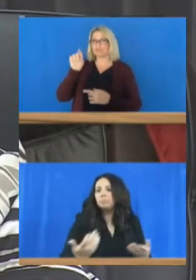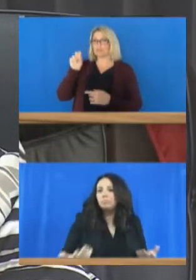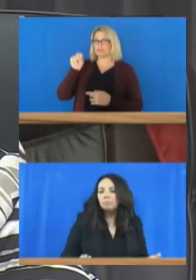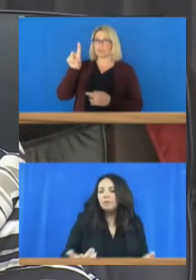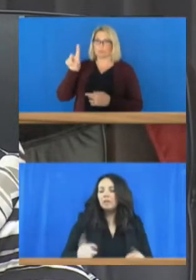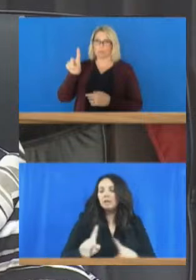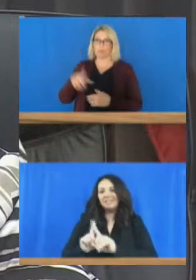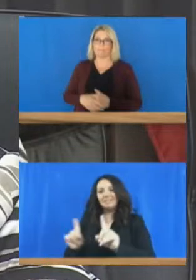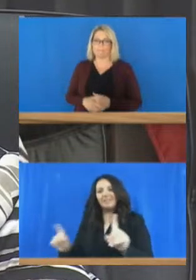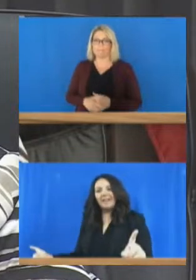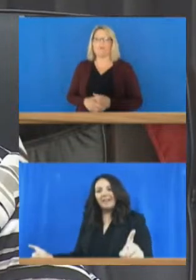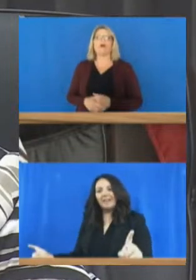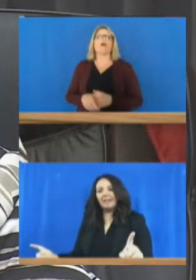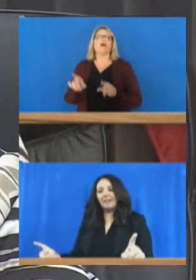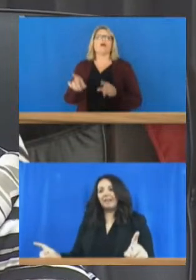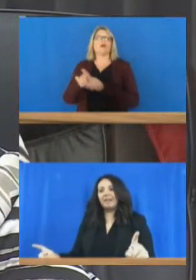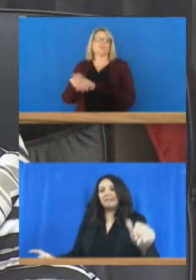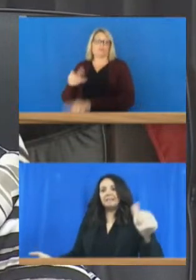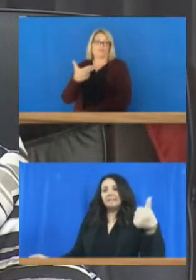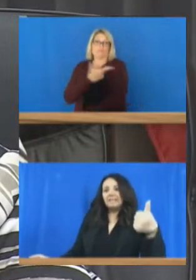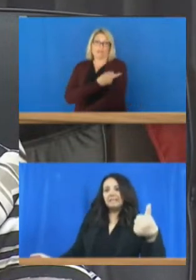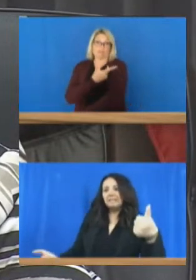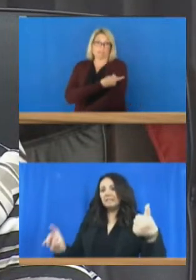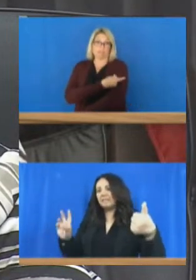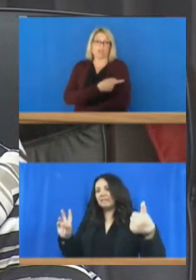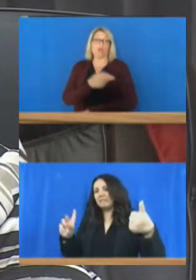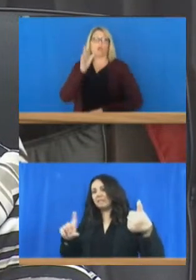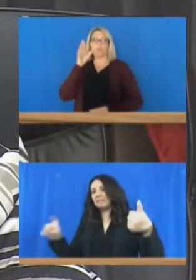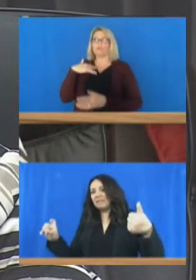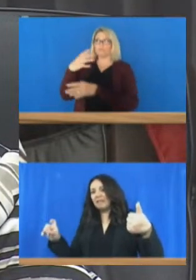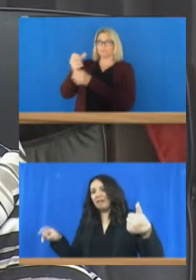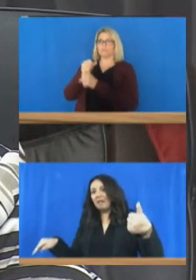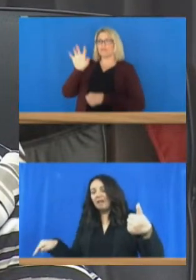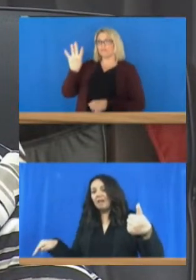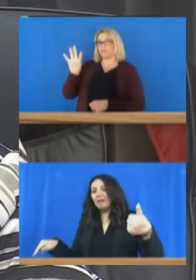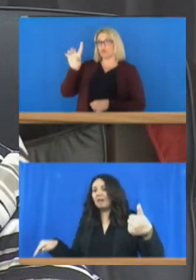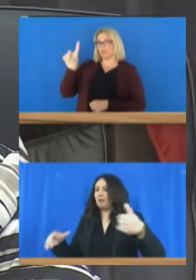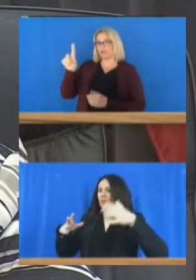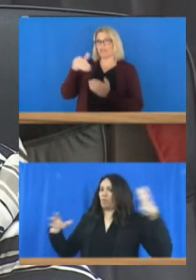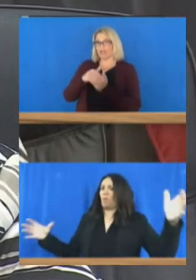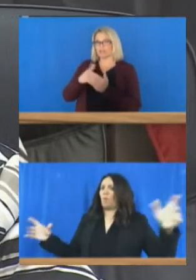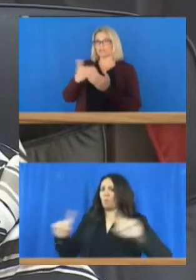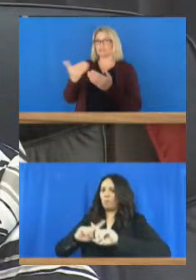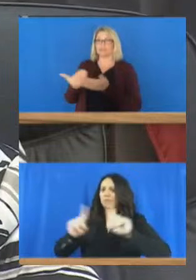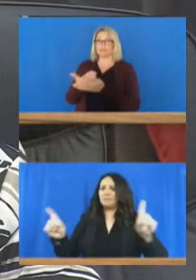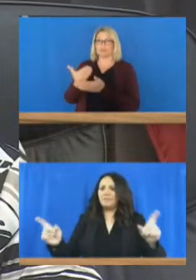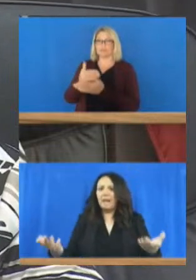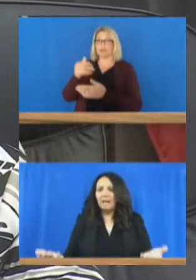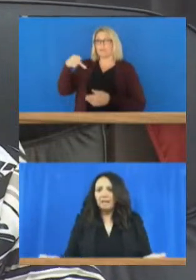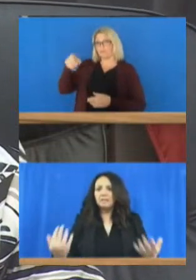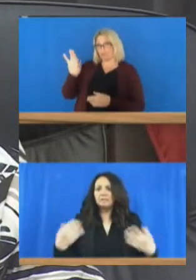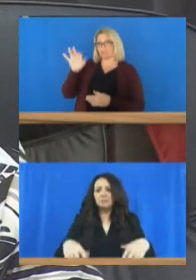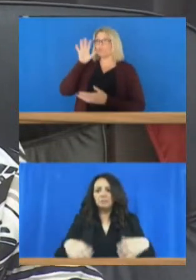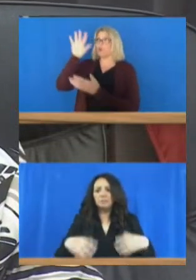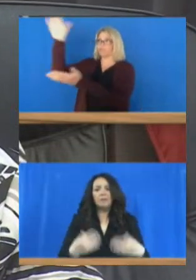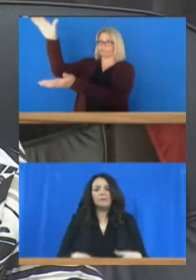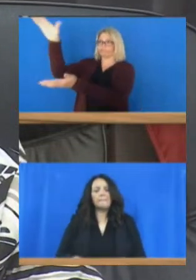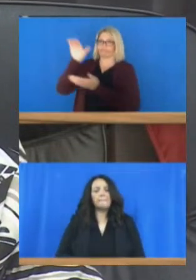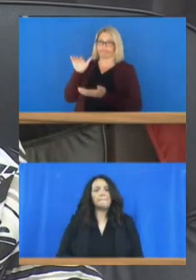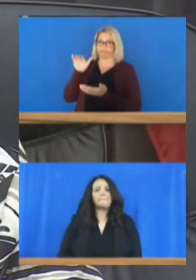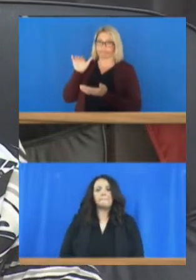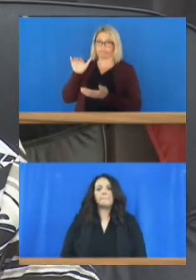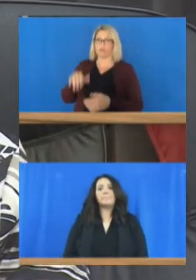environ le 17 mai, je m'excuse. Merci, M. Hughes. Merci, Dr.